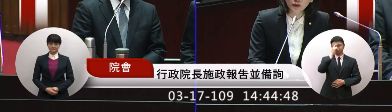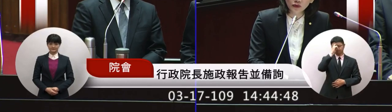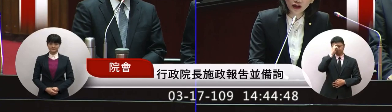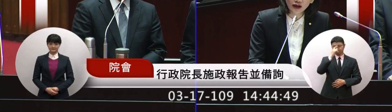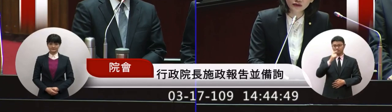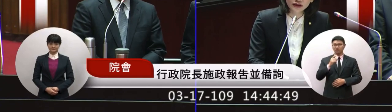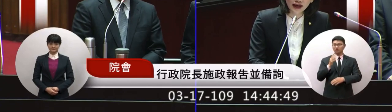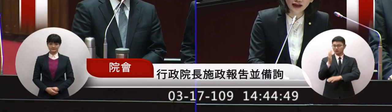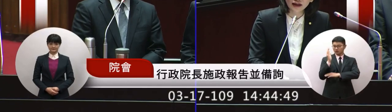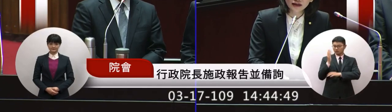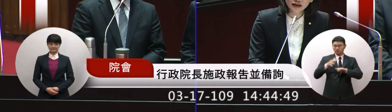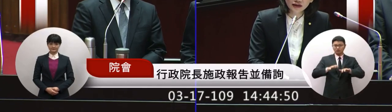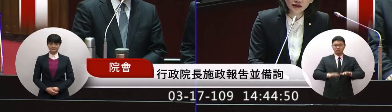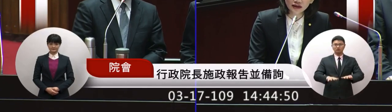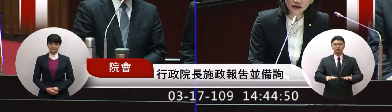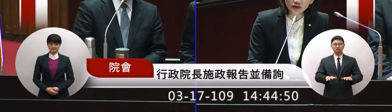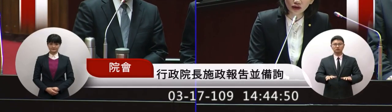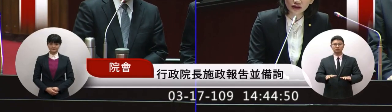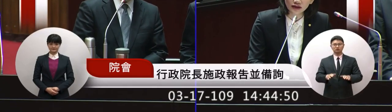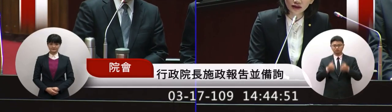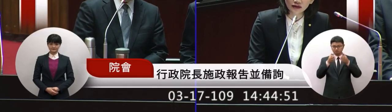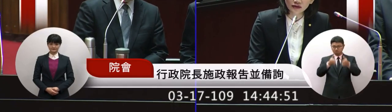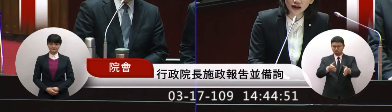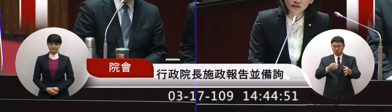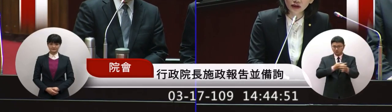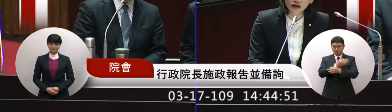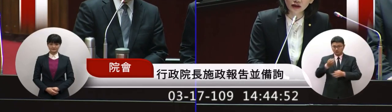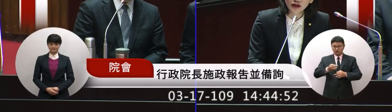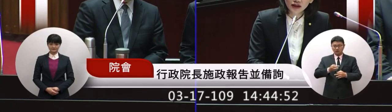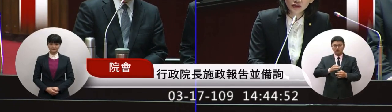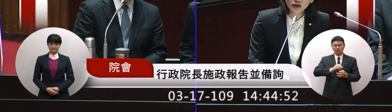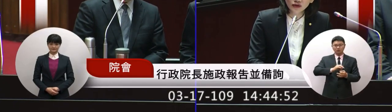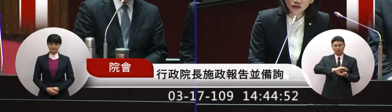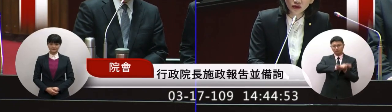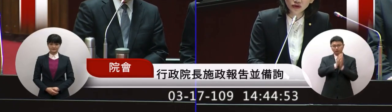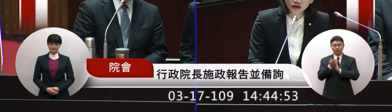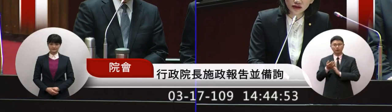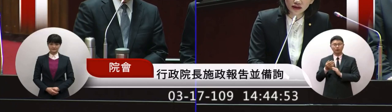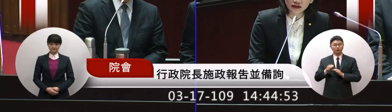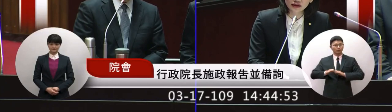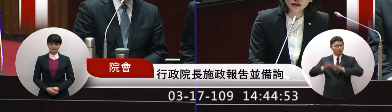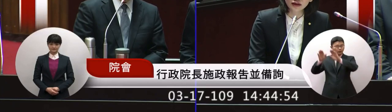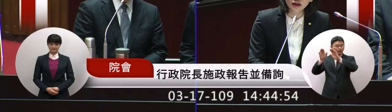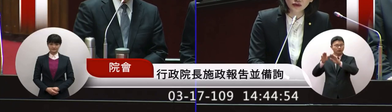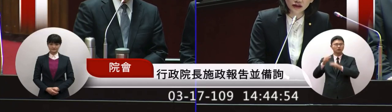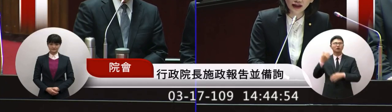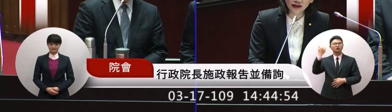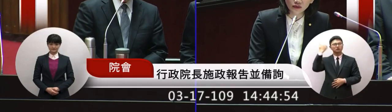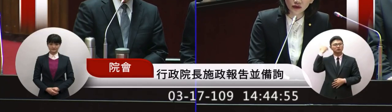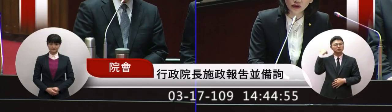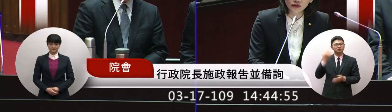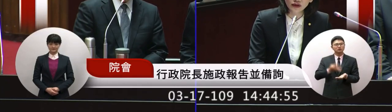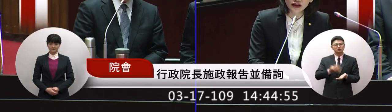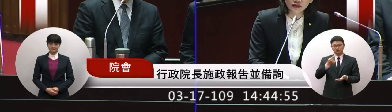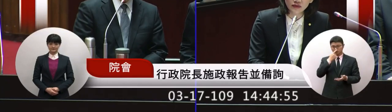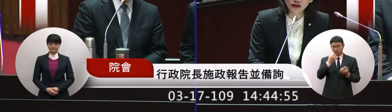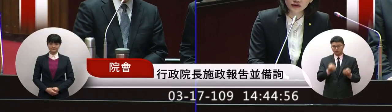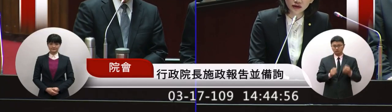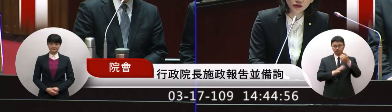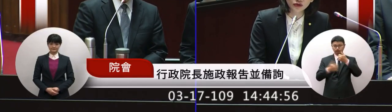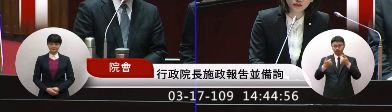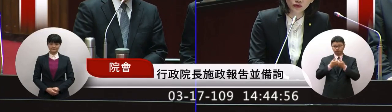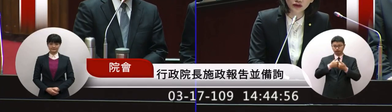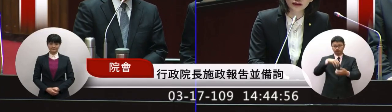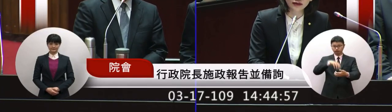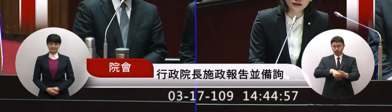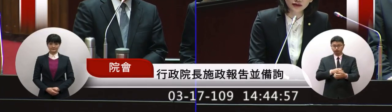次不要在这次的经济转型上面哦，因为过去几次哦，我在委员会里面